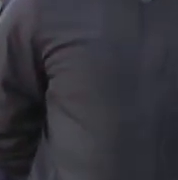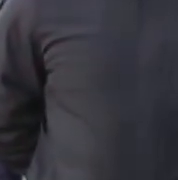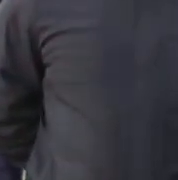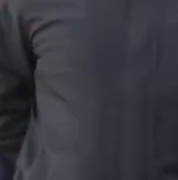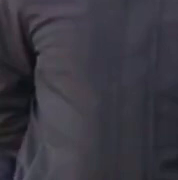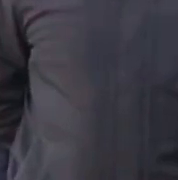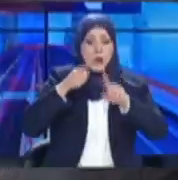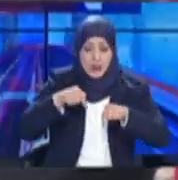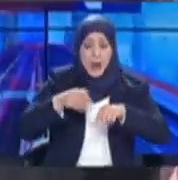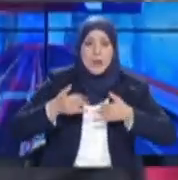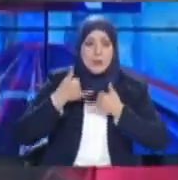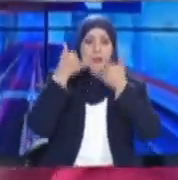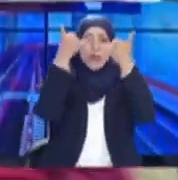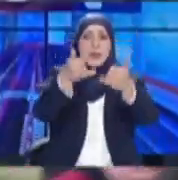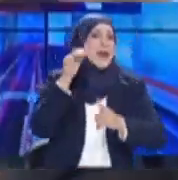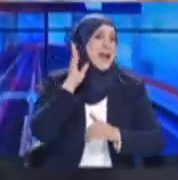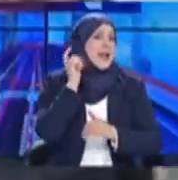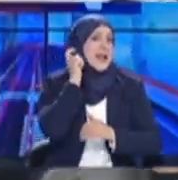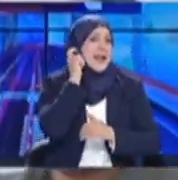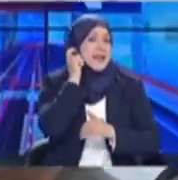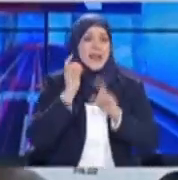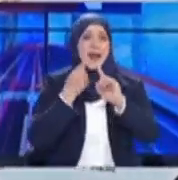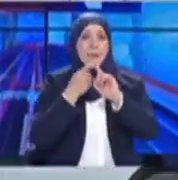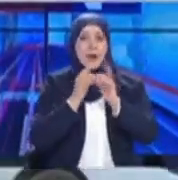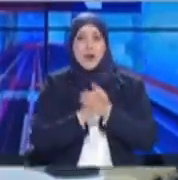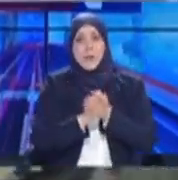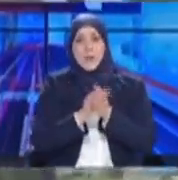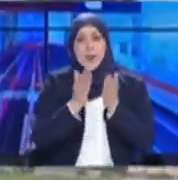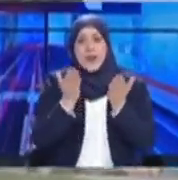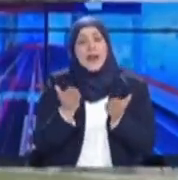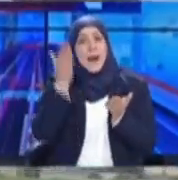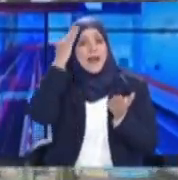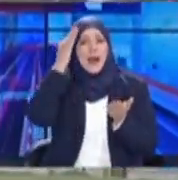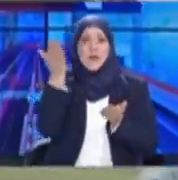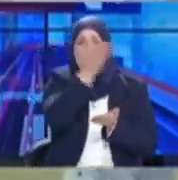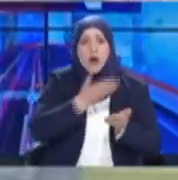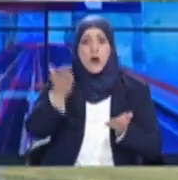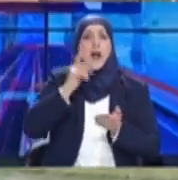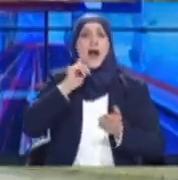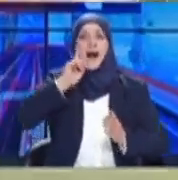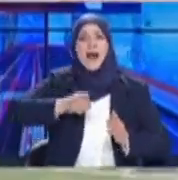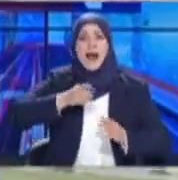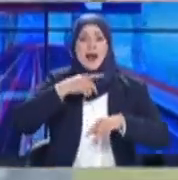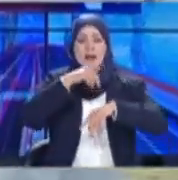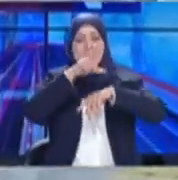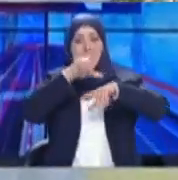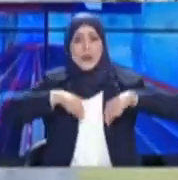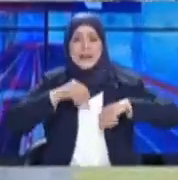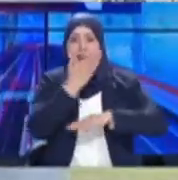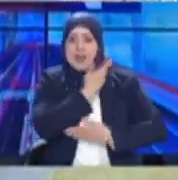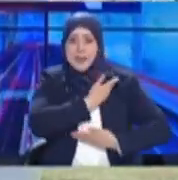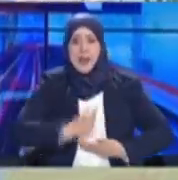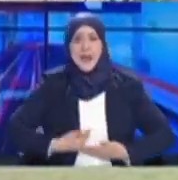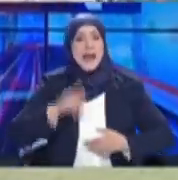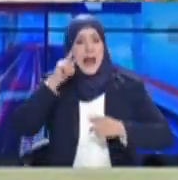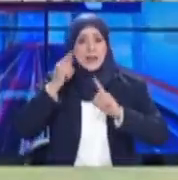الجزيل الى حل مشكله التزويد مع كما تعرف واقرار اليوم السيد وزير الداخليه للترخيص ل